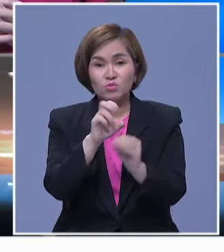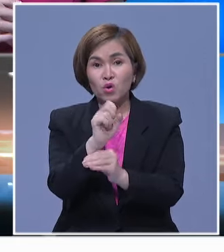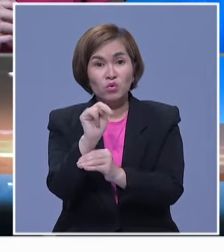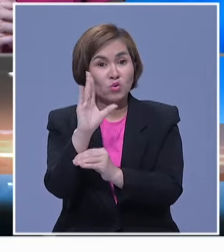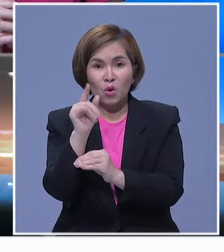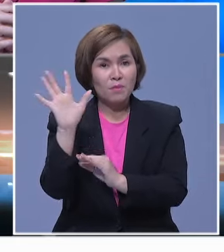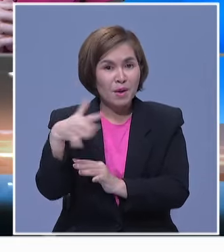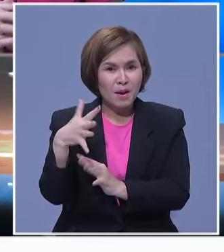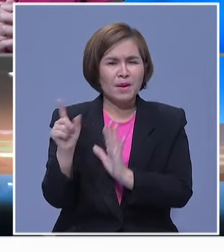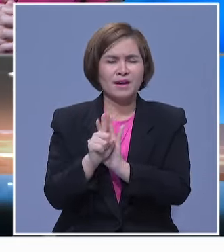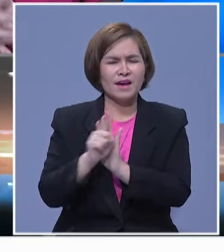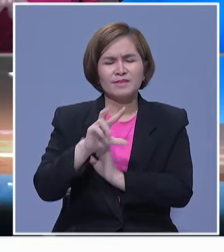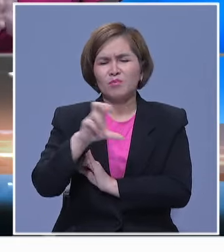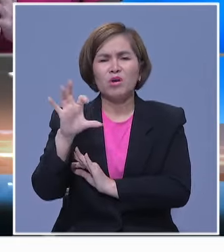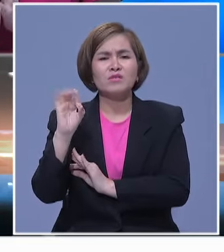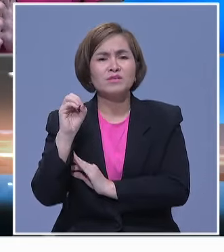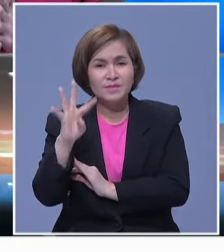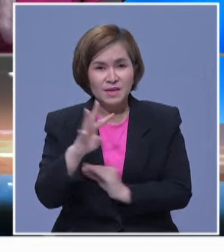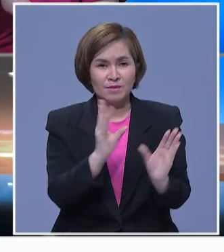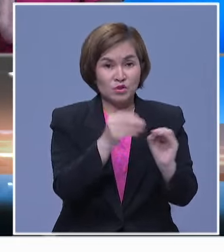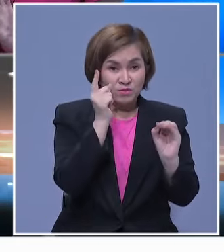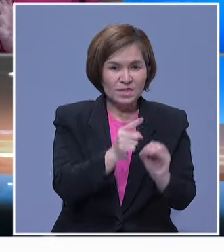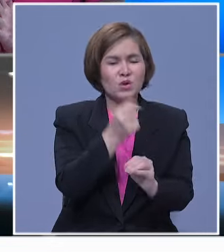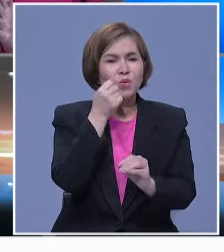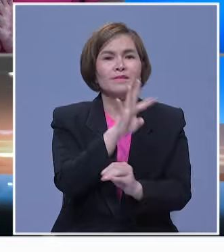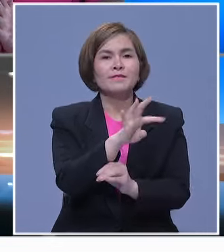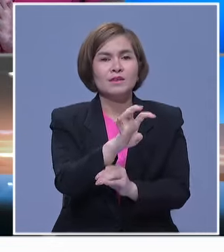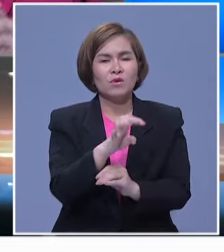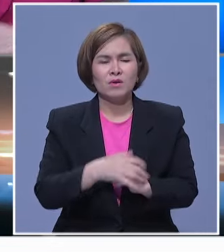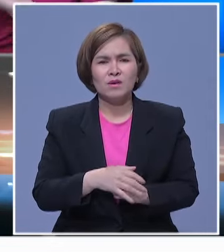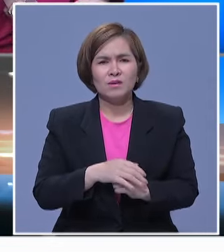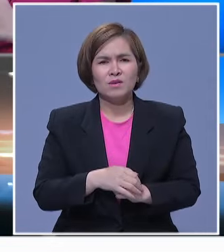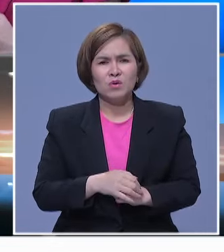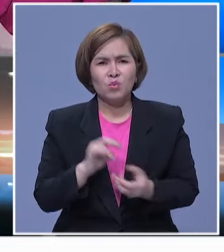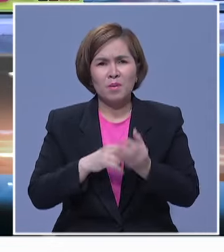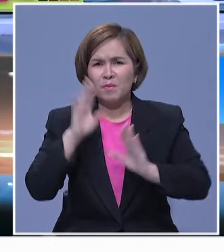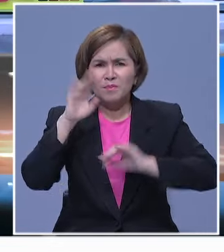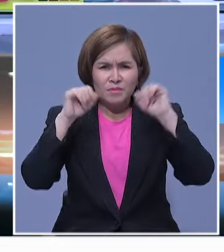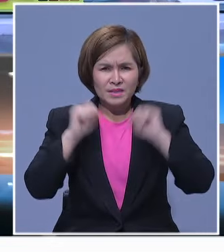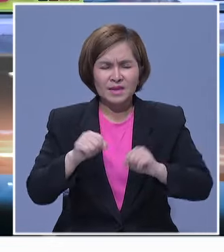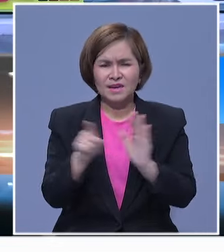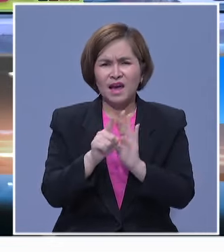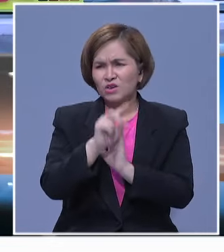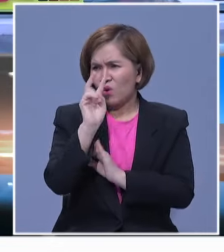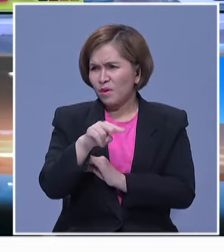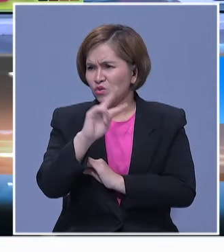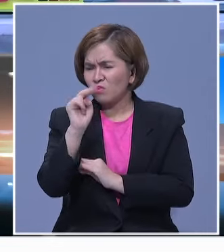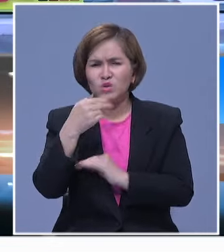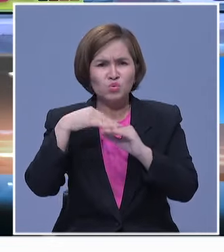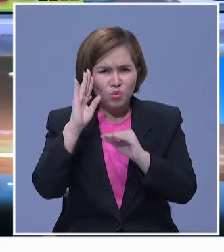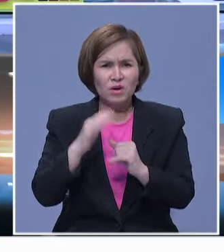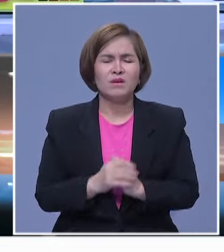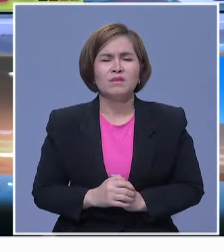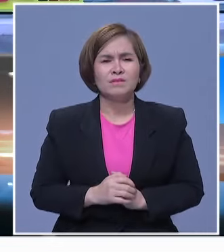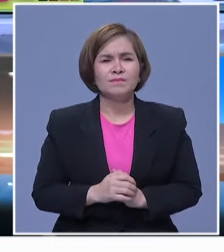ไป394วันจากที่มีการประชุมกัน400วันเห็นบอกพลาดการลงมติไป 2,20,000 กว่าครั้งเลยนะแล้ว